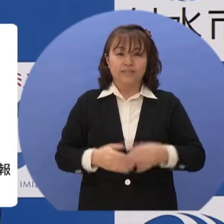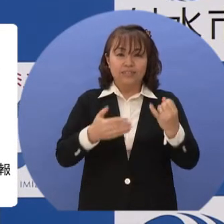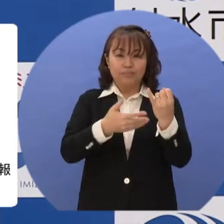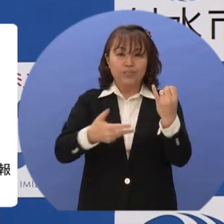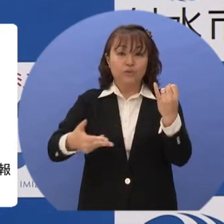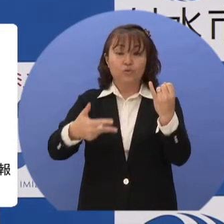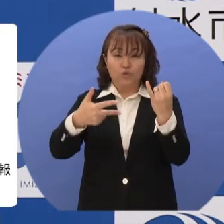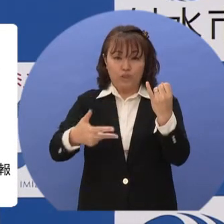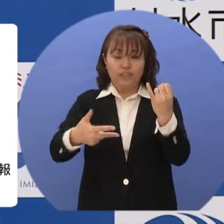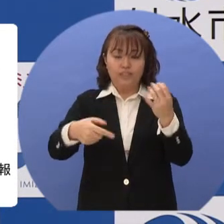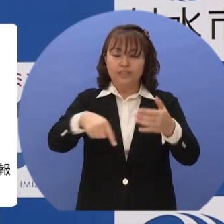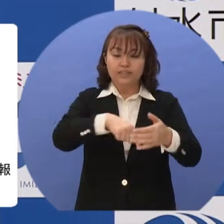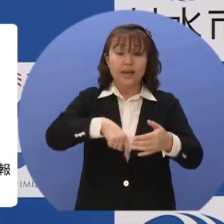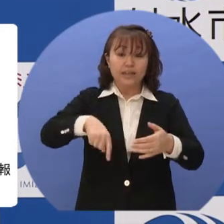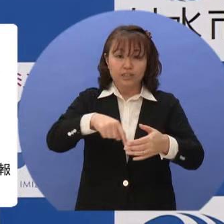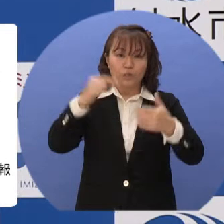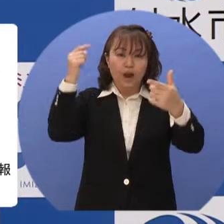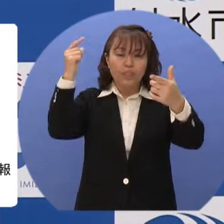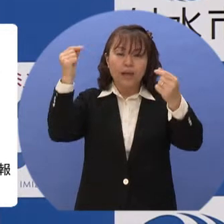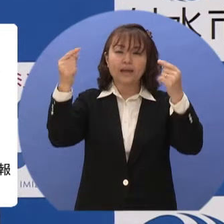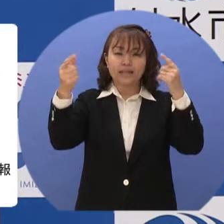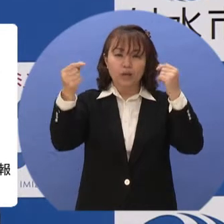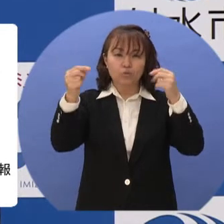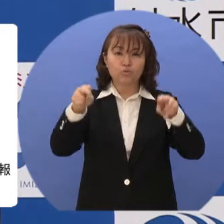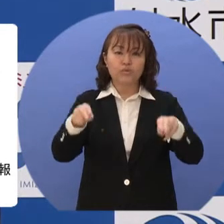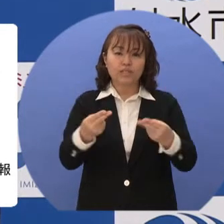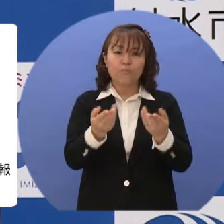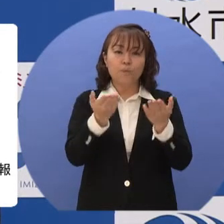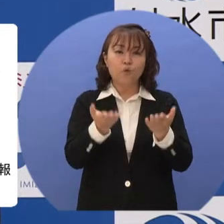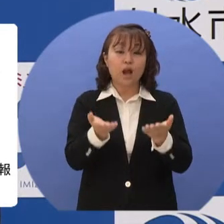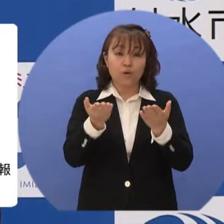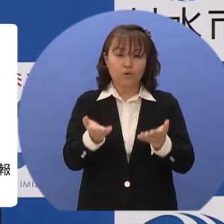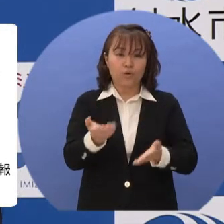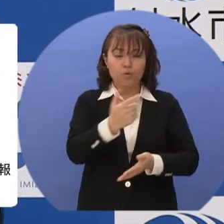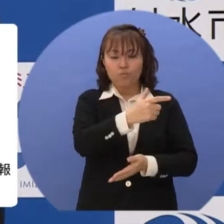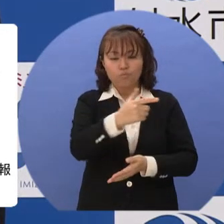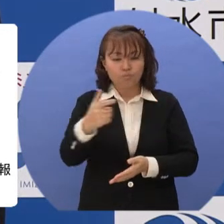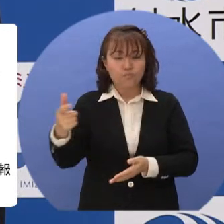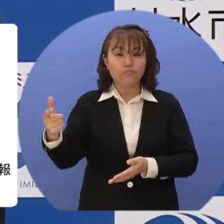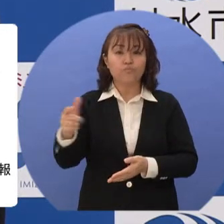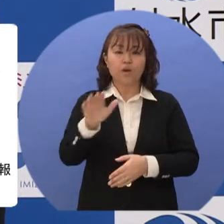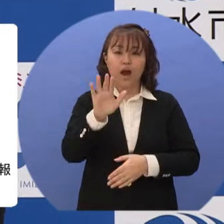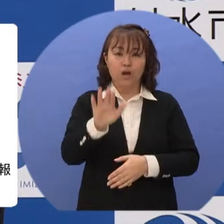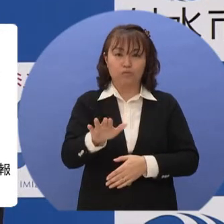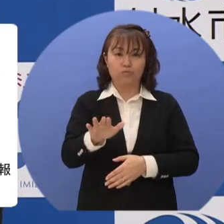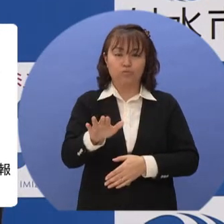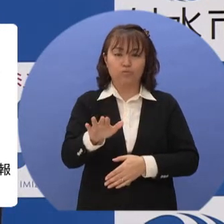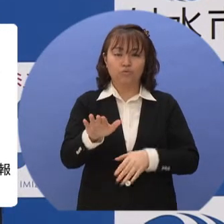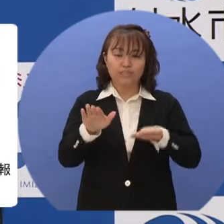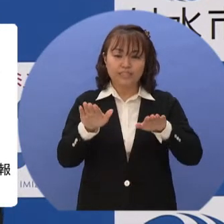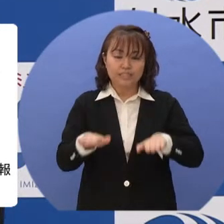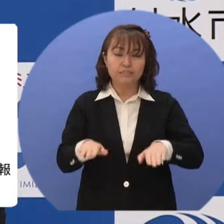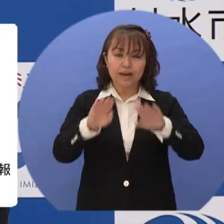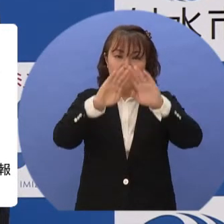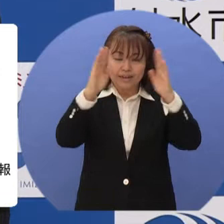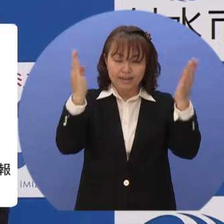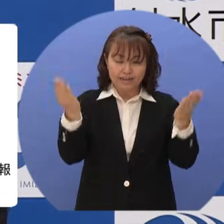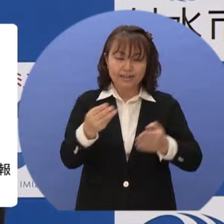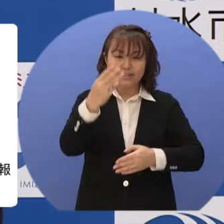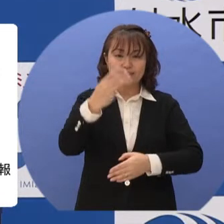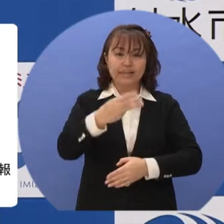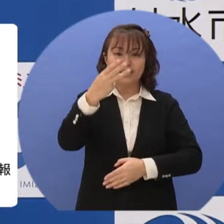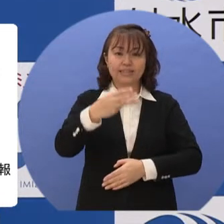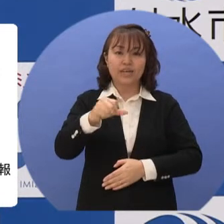ね高等教育機関が複数応しておりますまおよそ3500人の学生がえこの